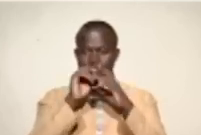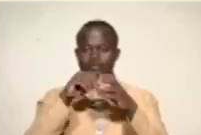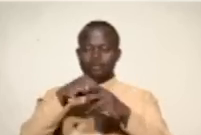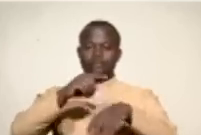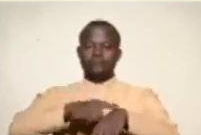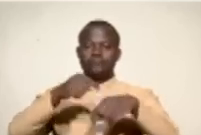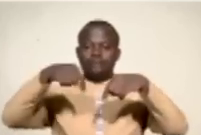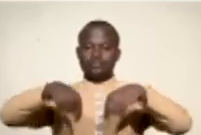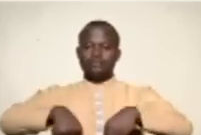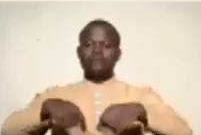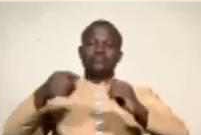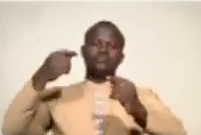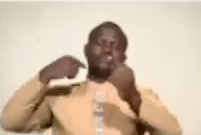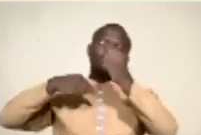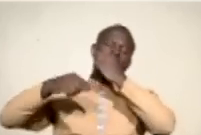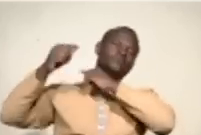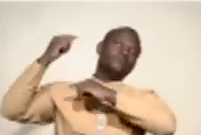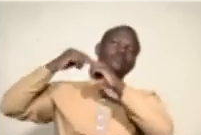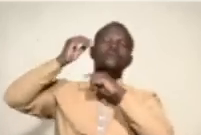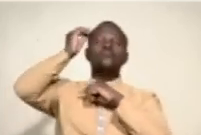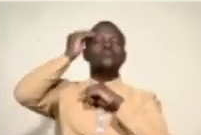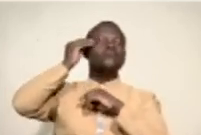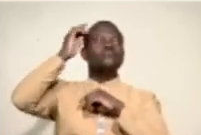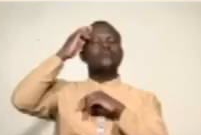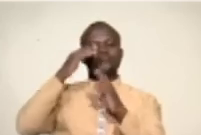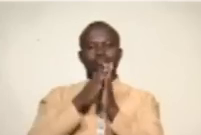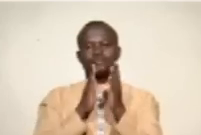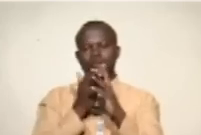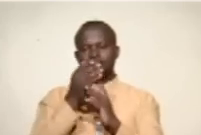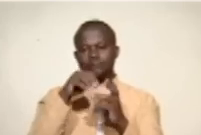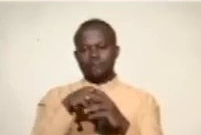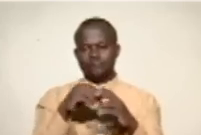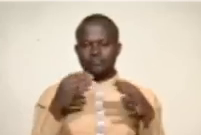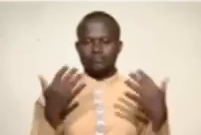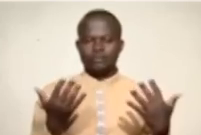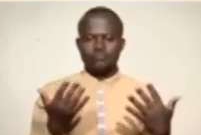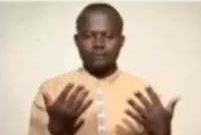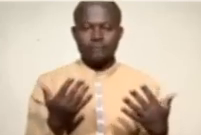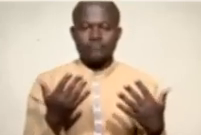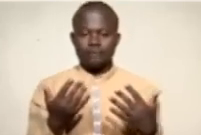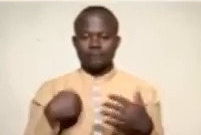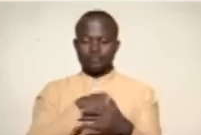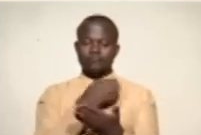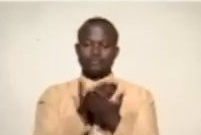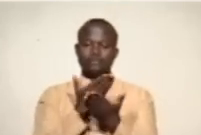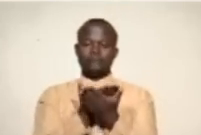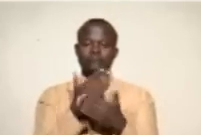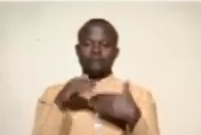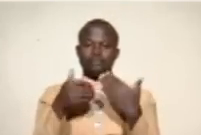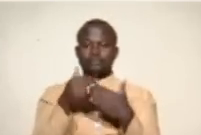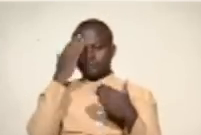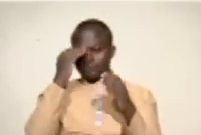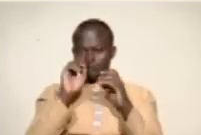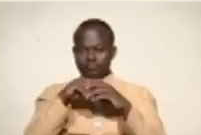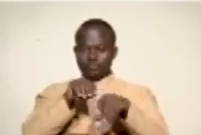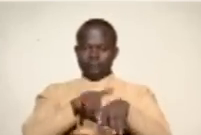gihe asubiza inyuma akibuka amateka yanyuzemo. Bityo rero nkaba mbasaba kugira ngo